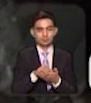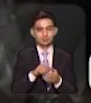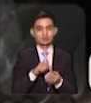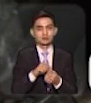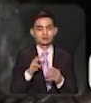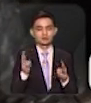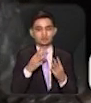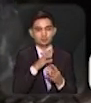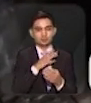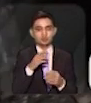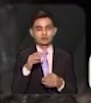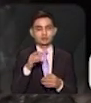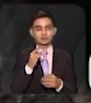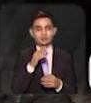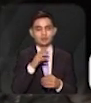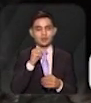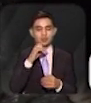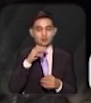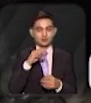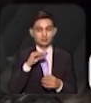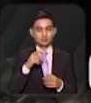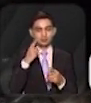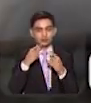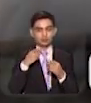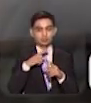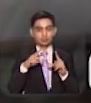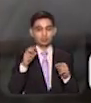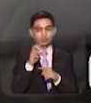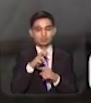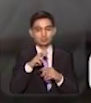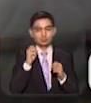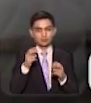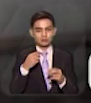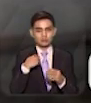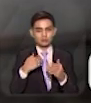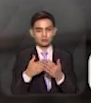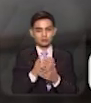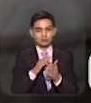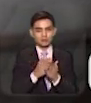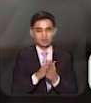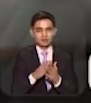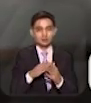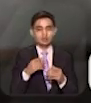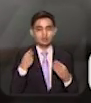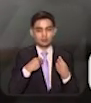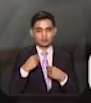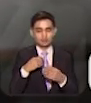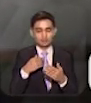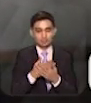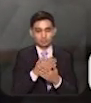Енді кішкентай Асима мектепке қалай барамын деп жылайды. Кітаптарым, новый куртка бәрі өртеніп кетті.